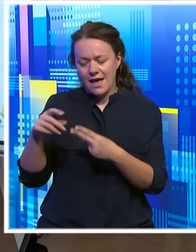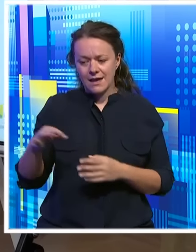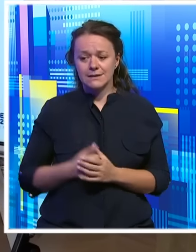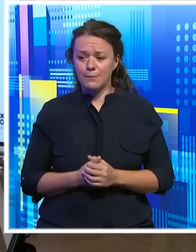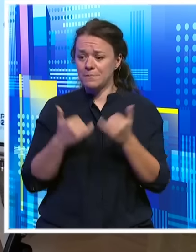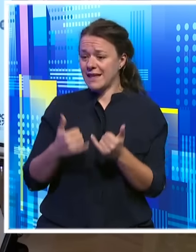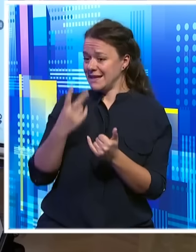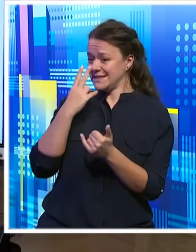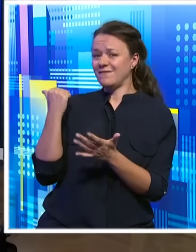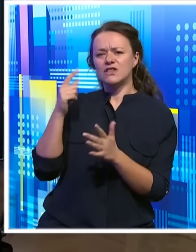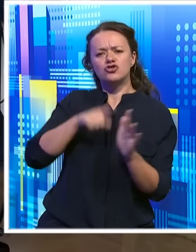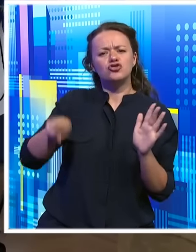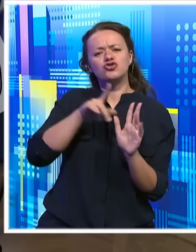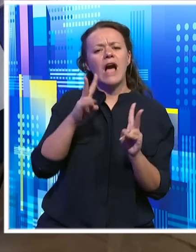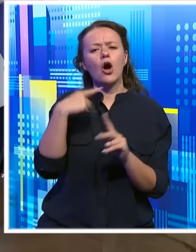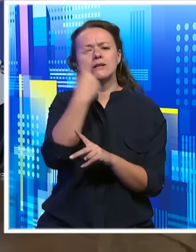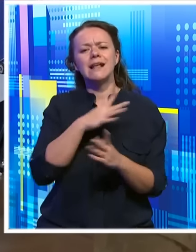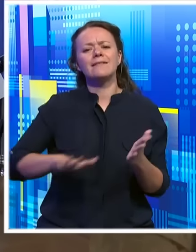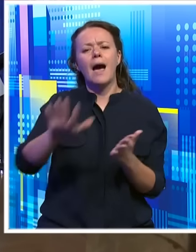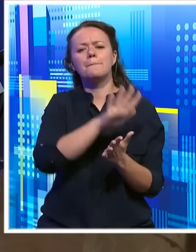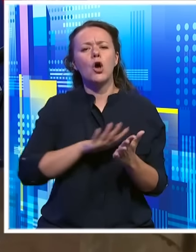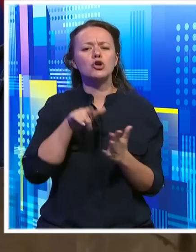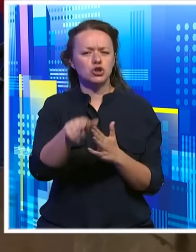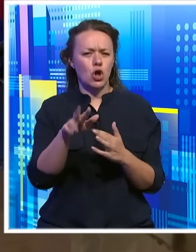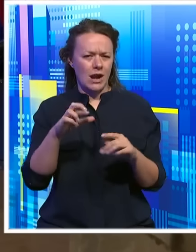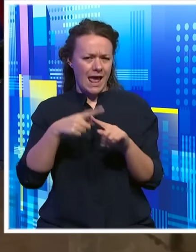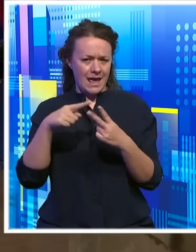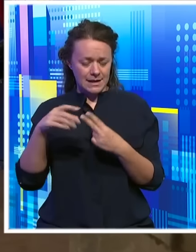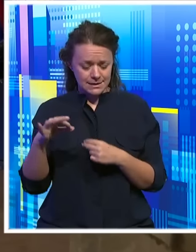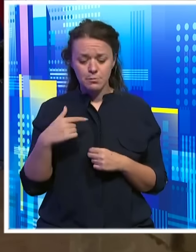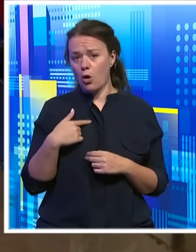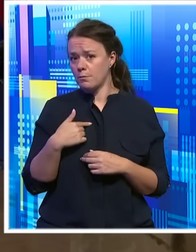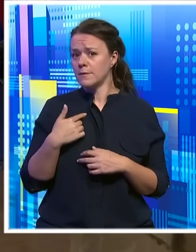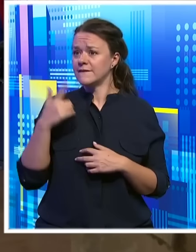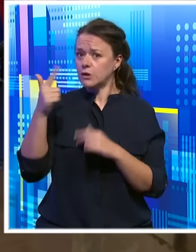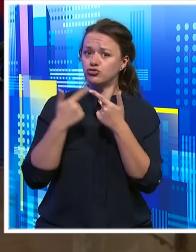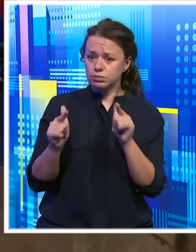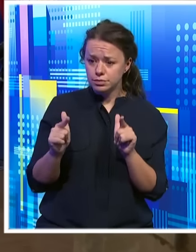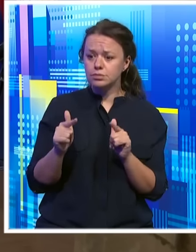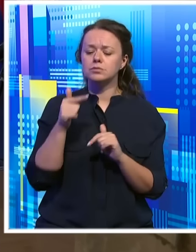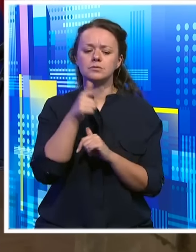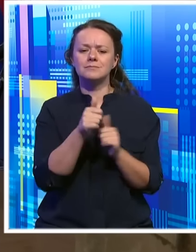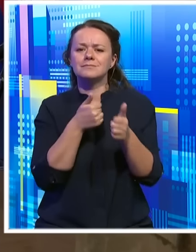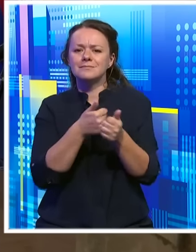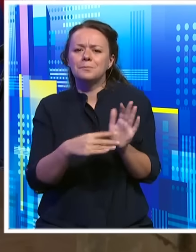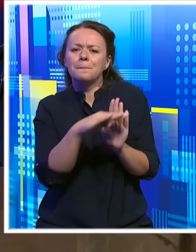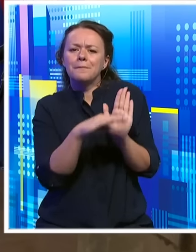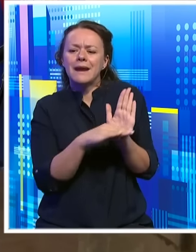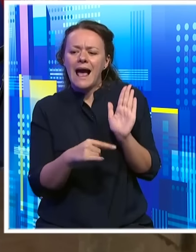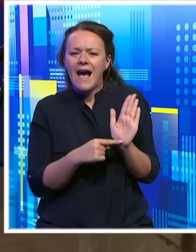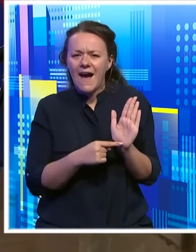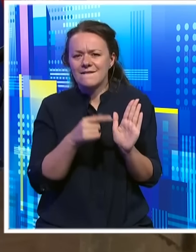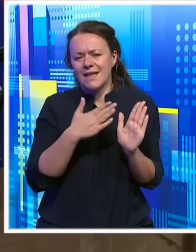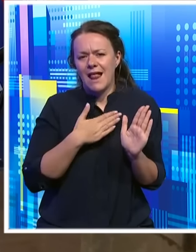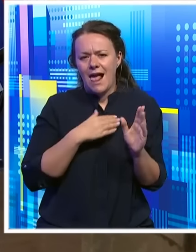prostor Expo. Dakle, nama je dozvoljeno da Expo bude na 20 u skladu sa pravilima BIA ili kako